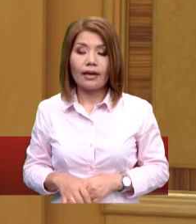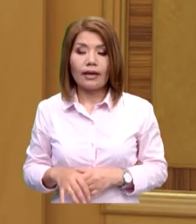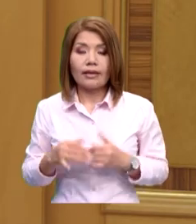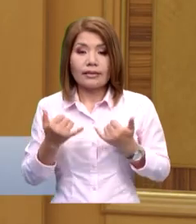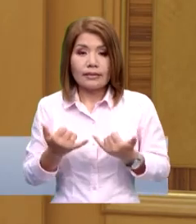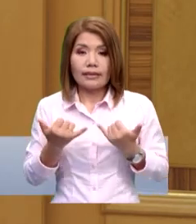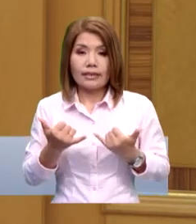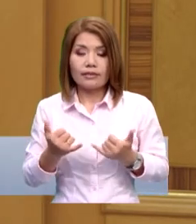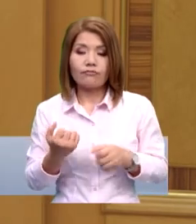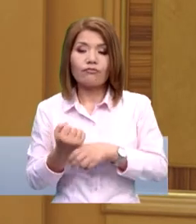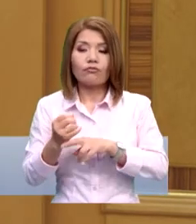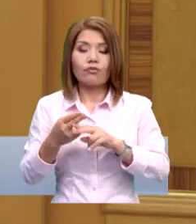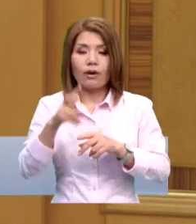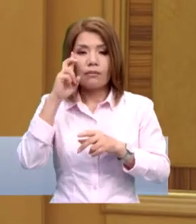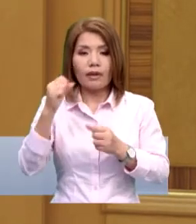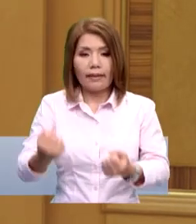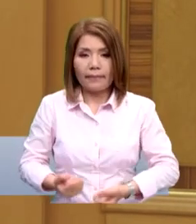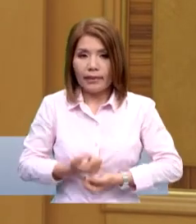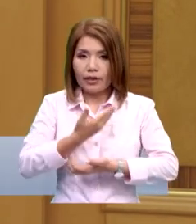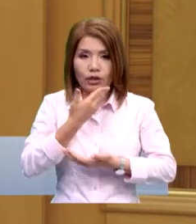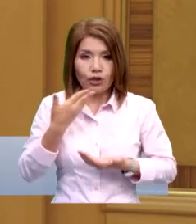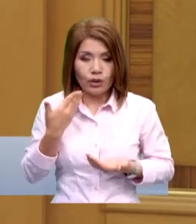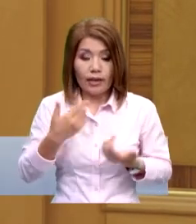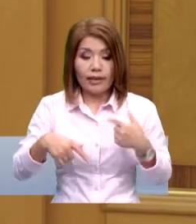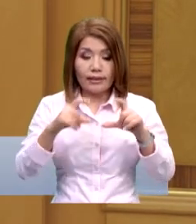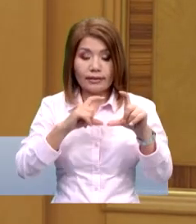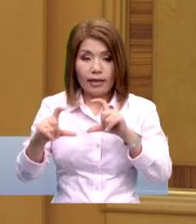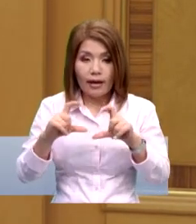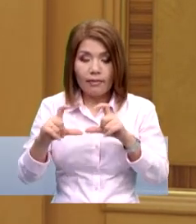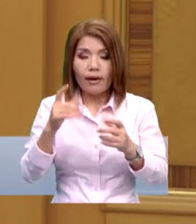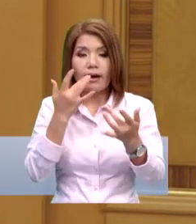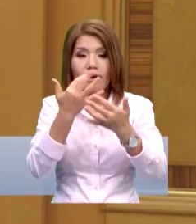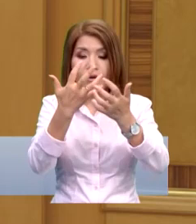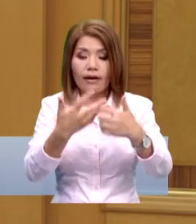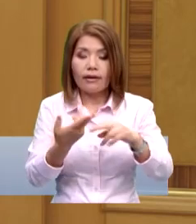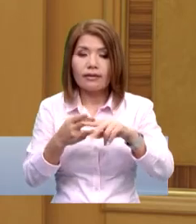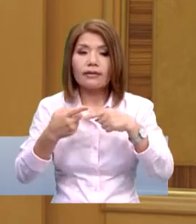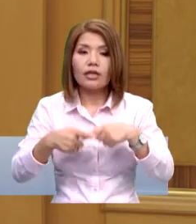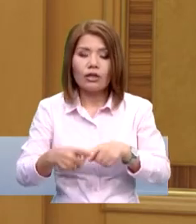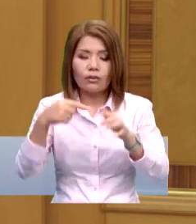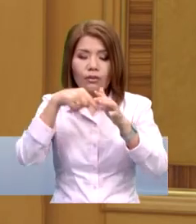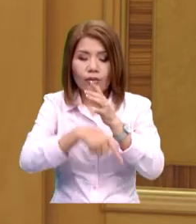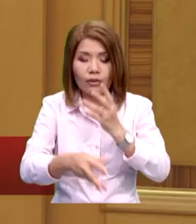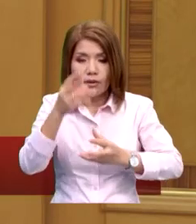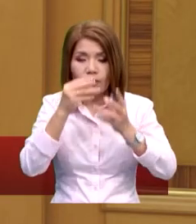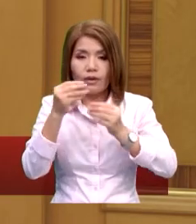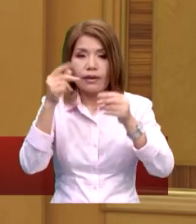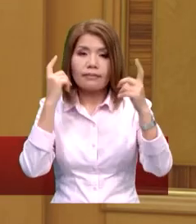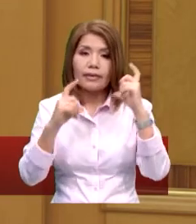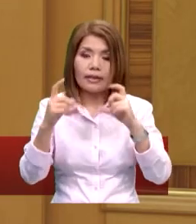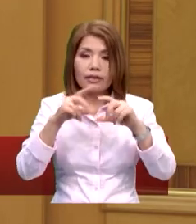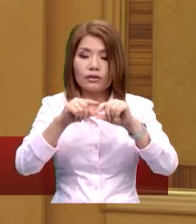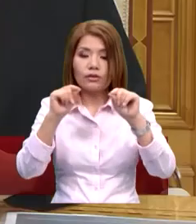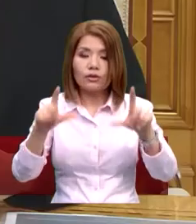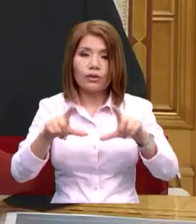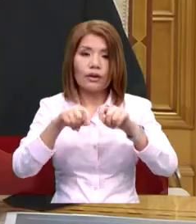Қазір бізде жүйелі мемлекеттік қолдау жоқ. Мен елімізде шахмат пен ақпараттық технологияларды тереңдетіп оқытатын мектеп-интернат салу